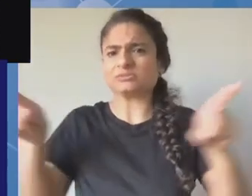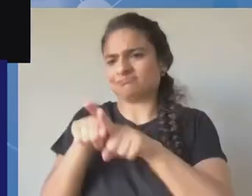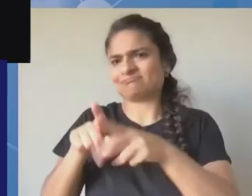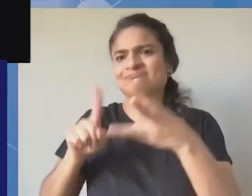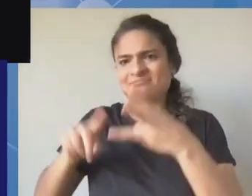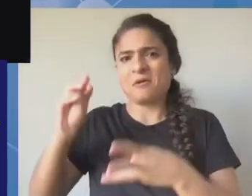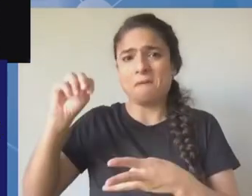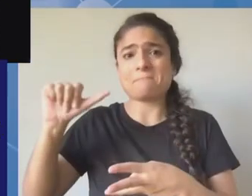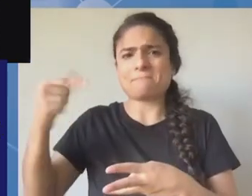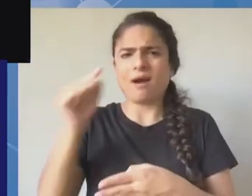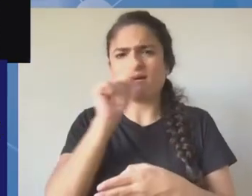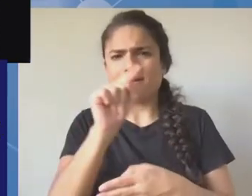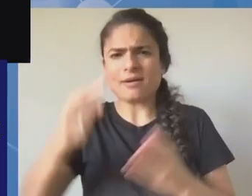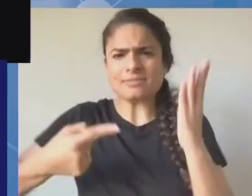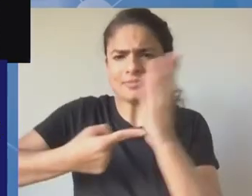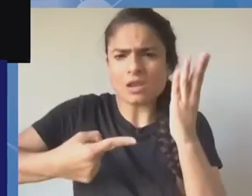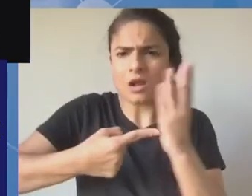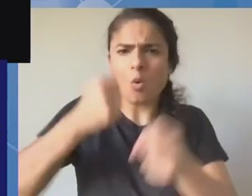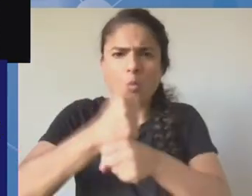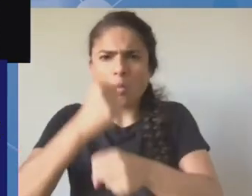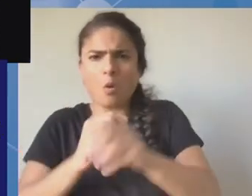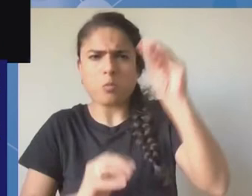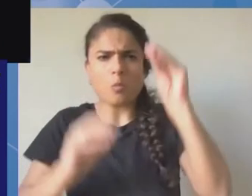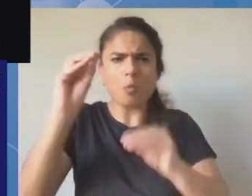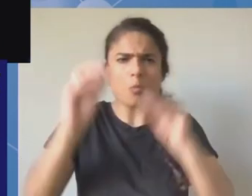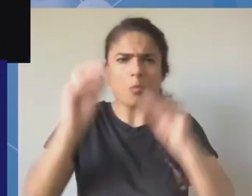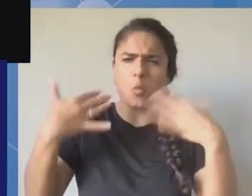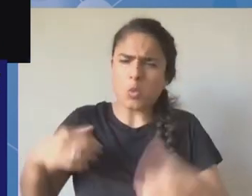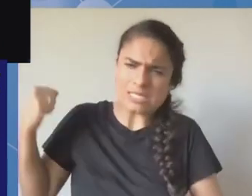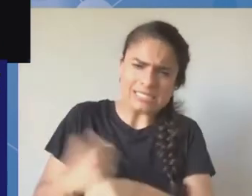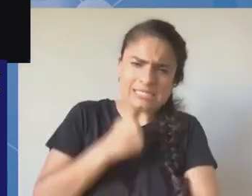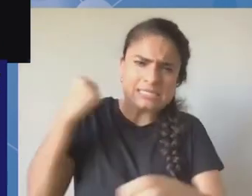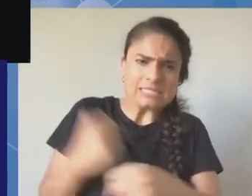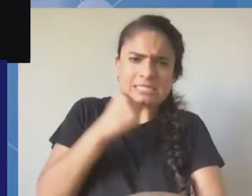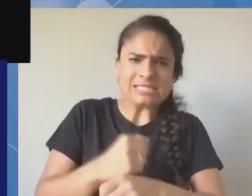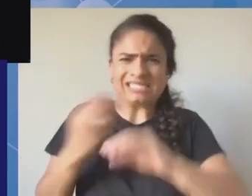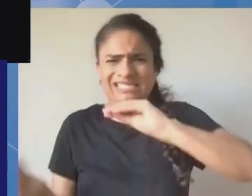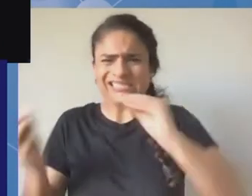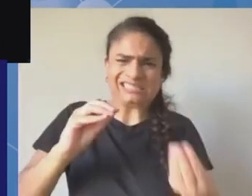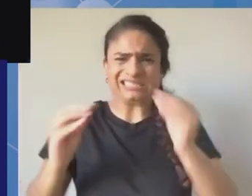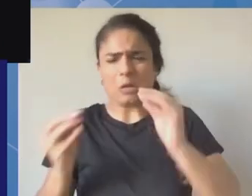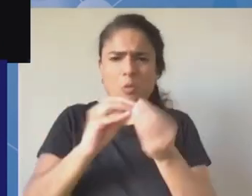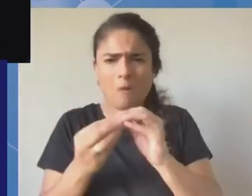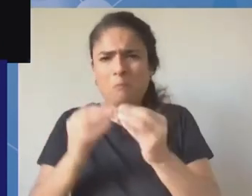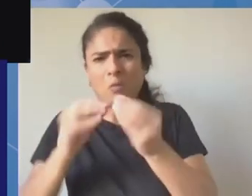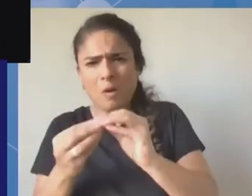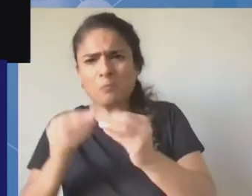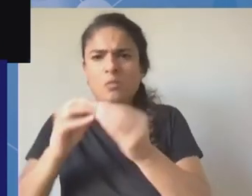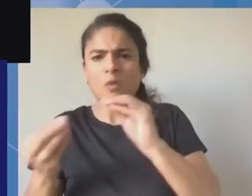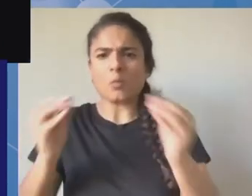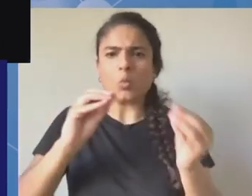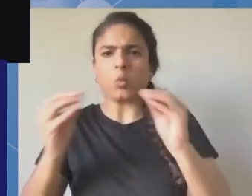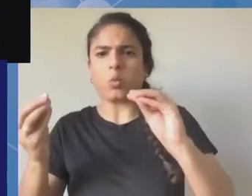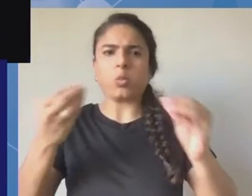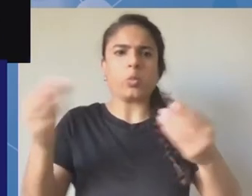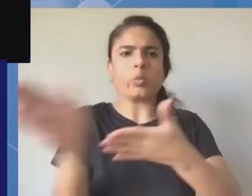作，而且还有各方面的 MAG 的这个咨询方